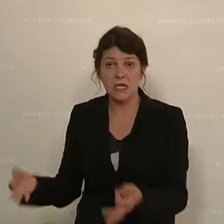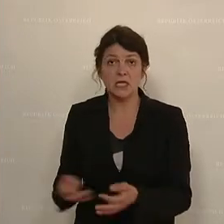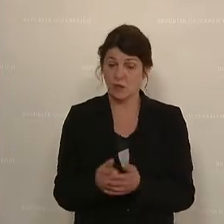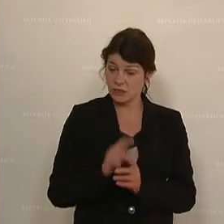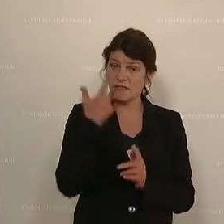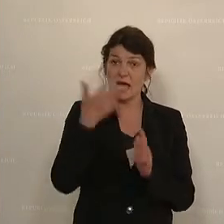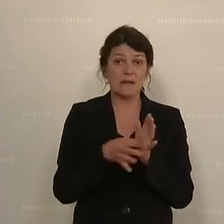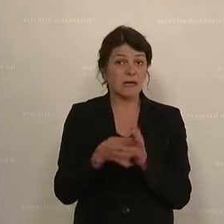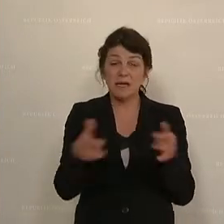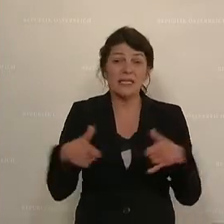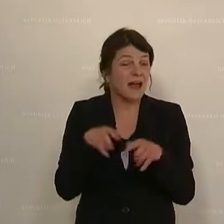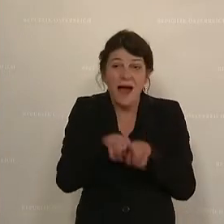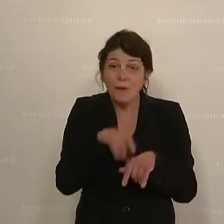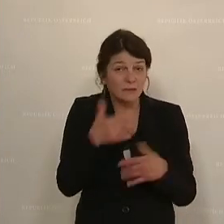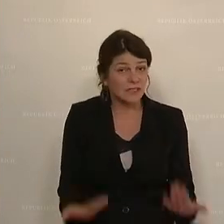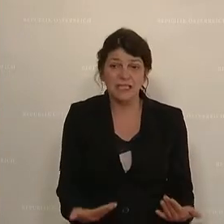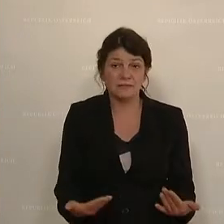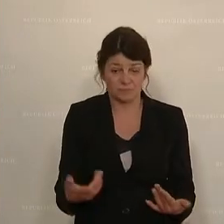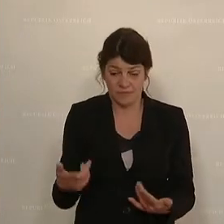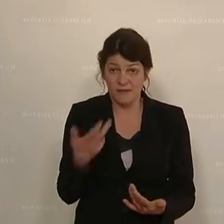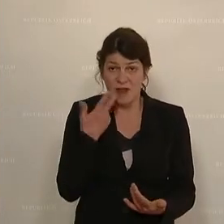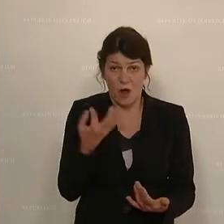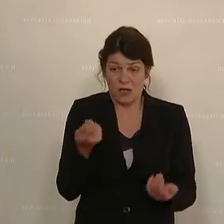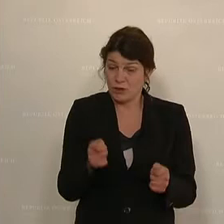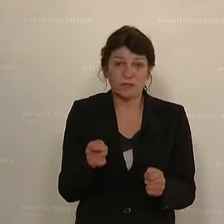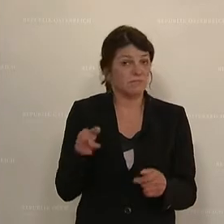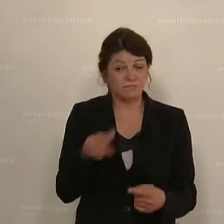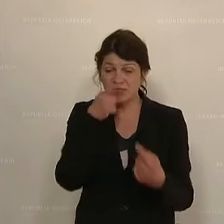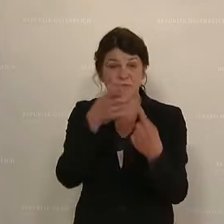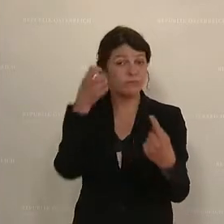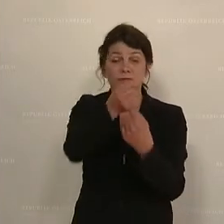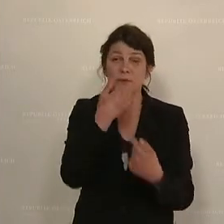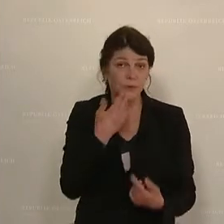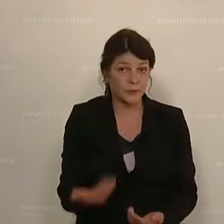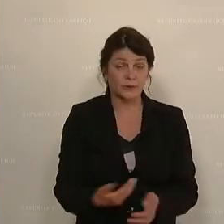mit dem zweiten Maßnahmenpaket, den Sie heute beschließen wollen, nicht an.